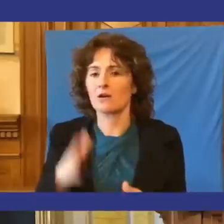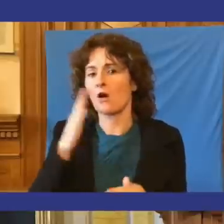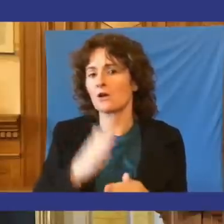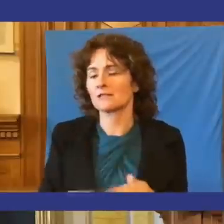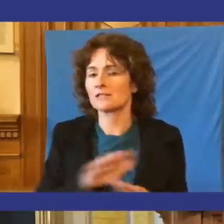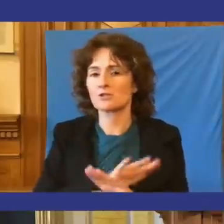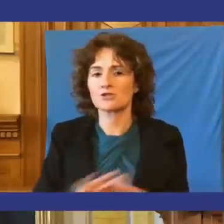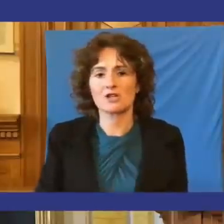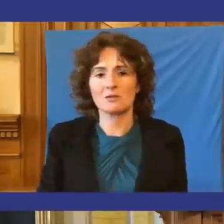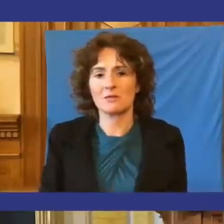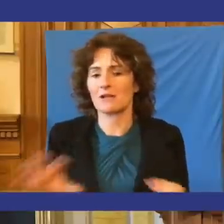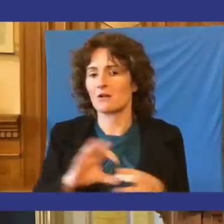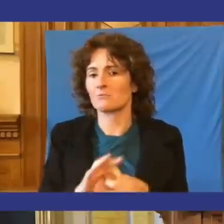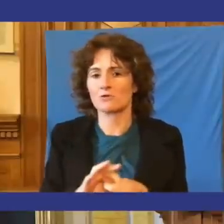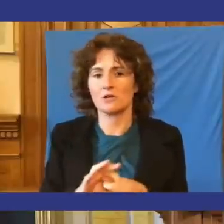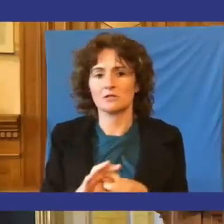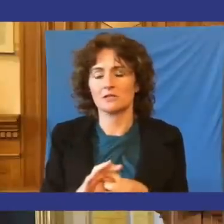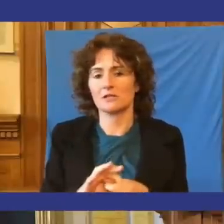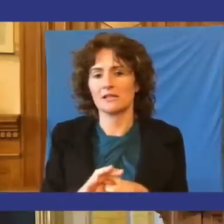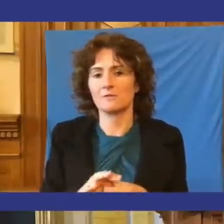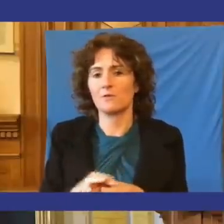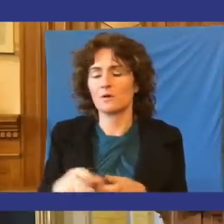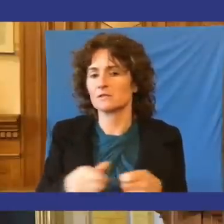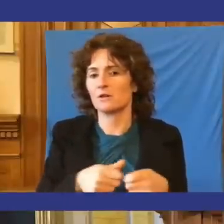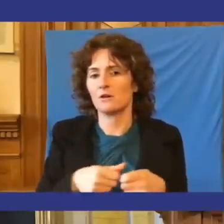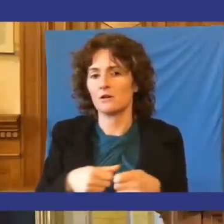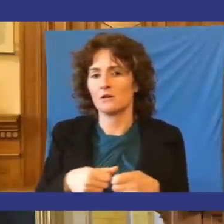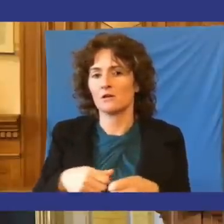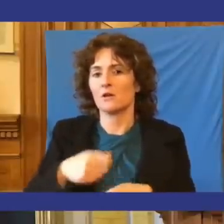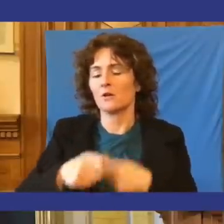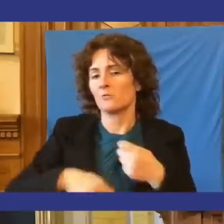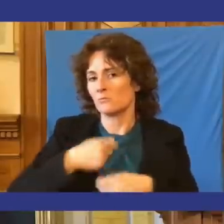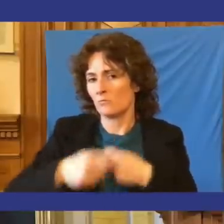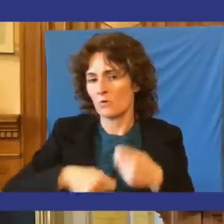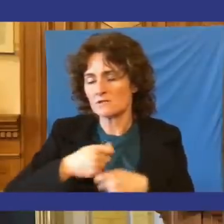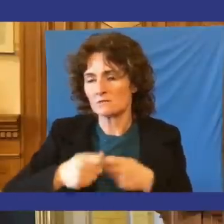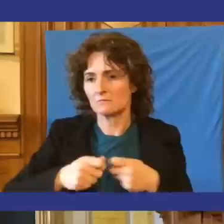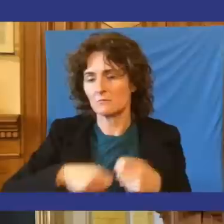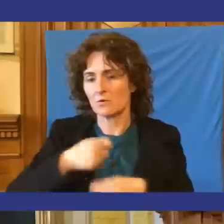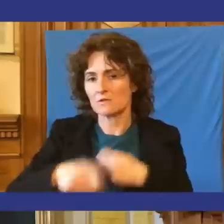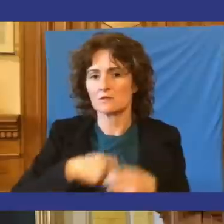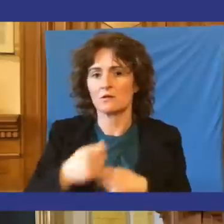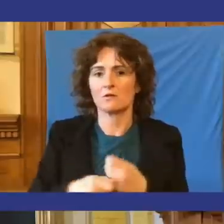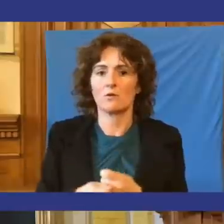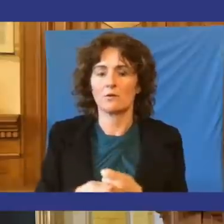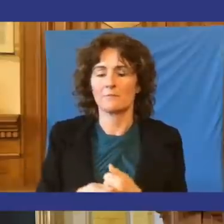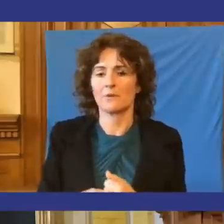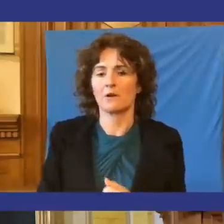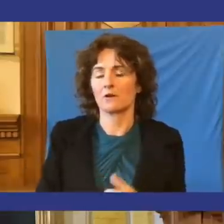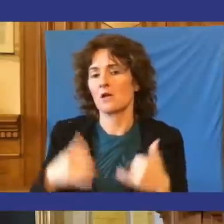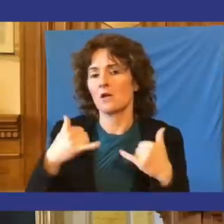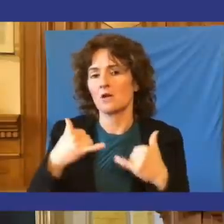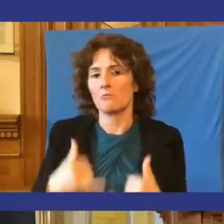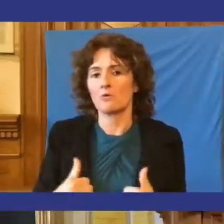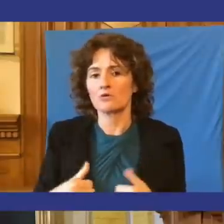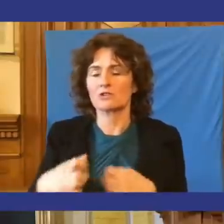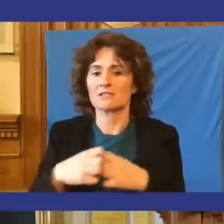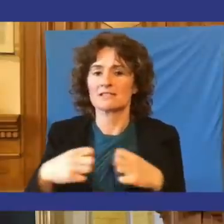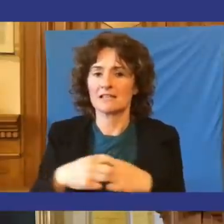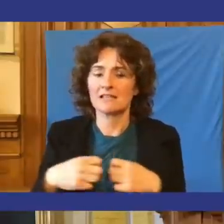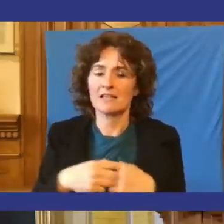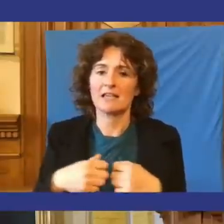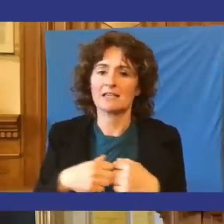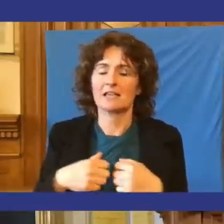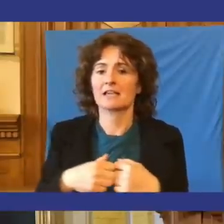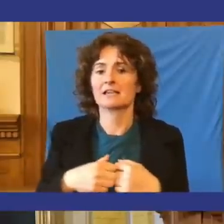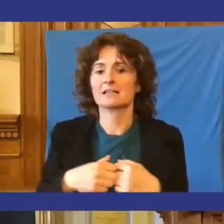hogy valóban még most a vasárnapi ételosztást ő fizette. Tehát ő a szegényeknek valóban, amikor mi megszerveztük az ételosztást,